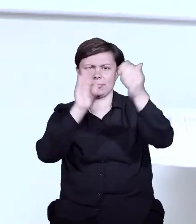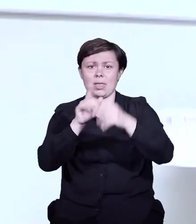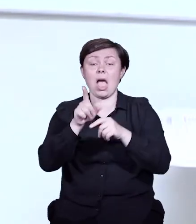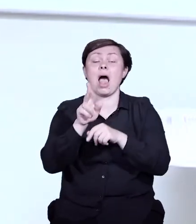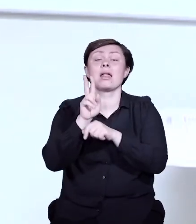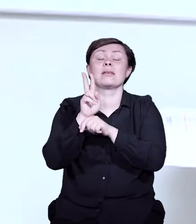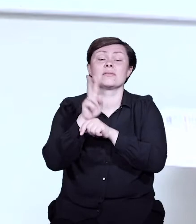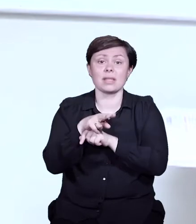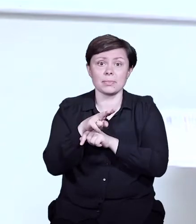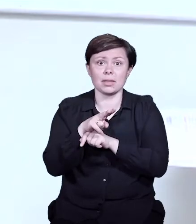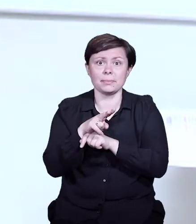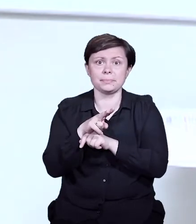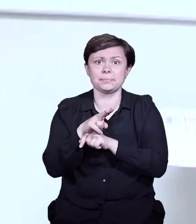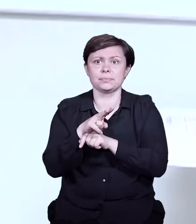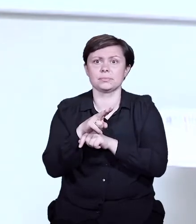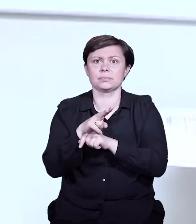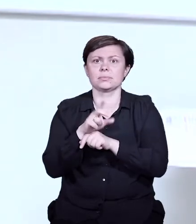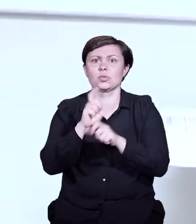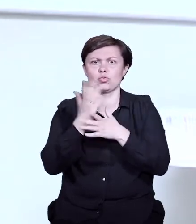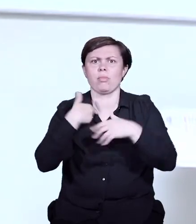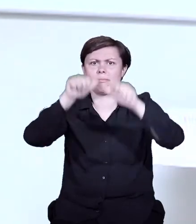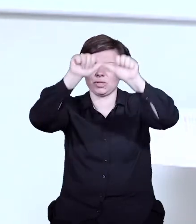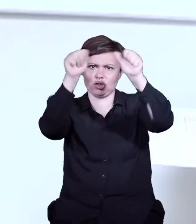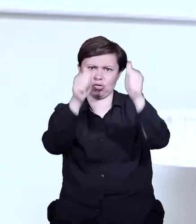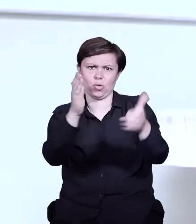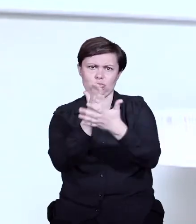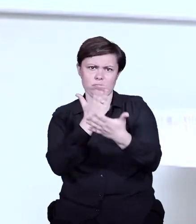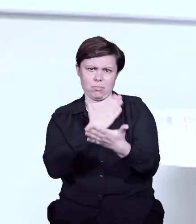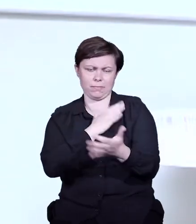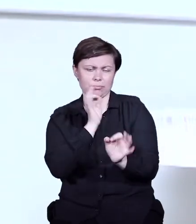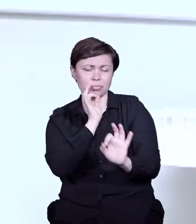Ale wstępnie kształt już jest ustawiony,